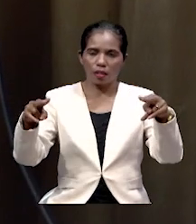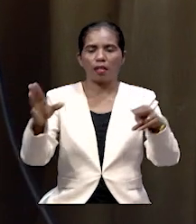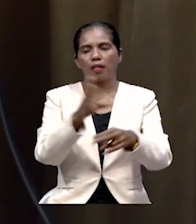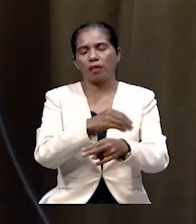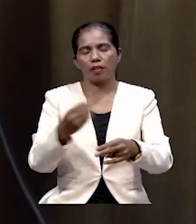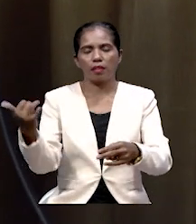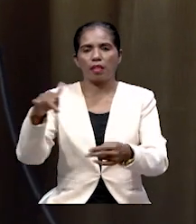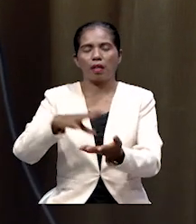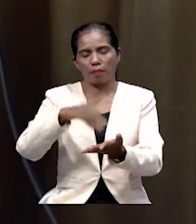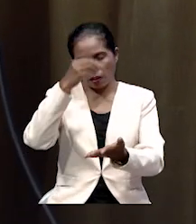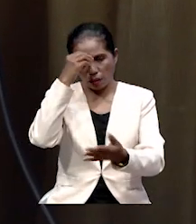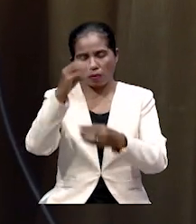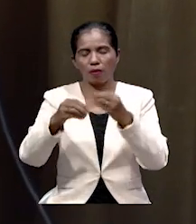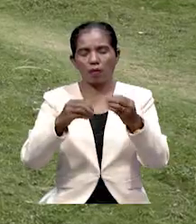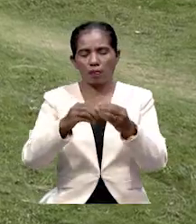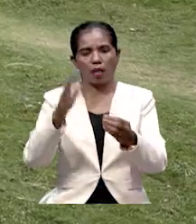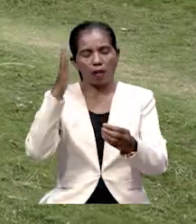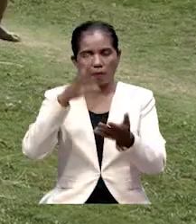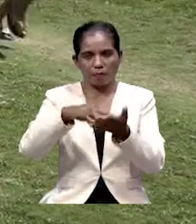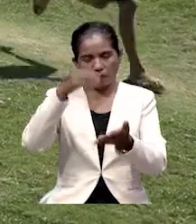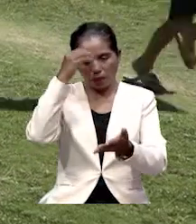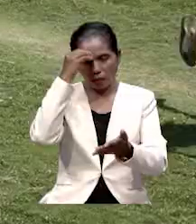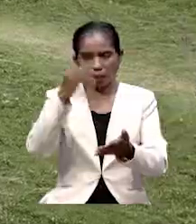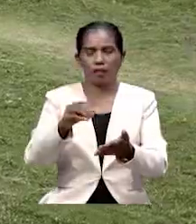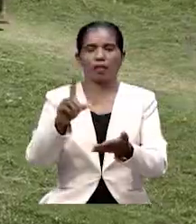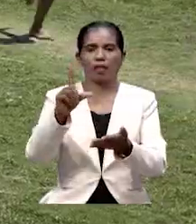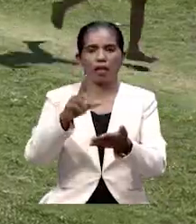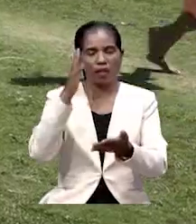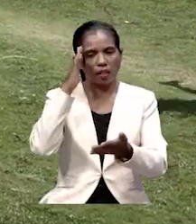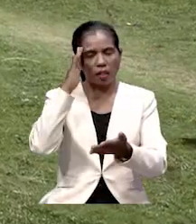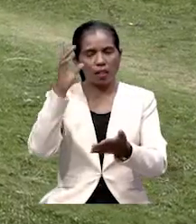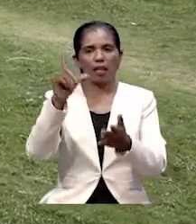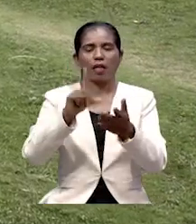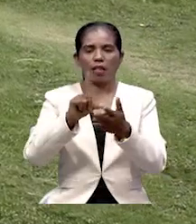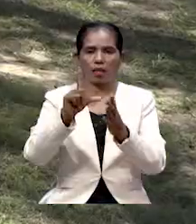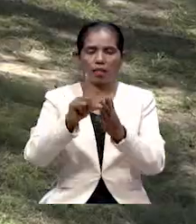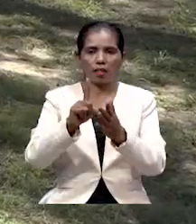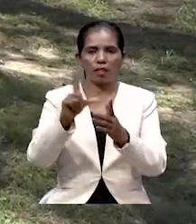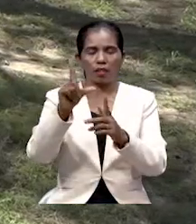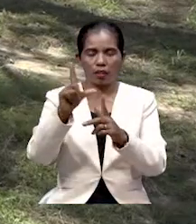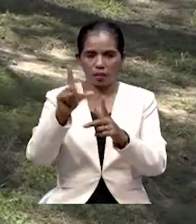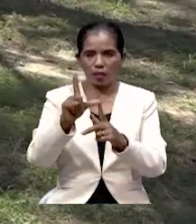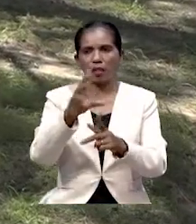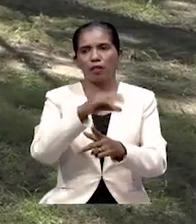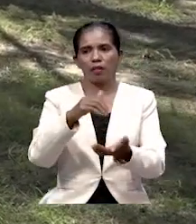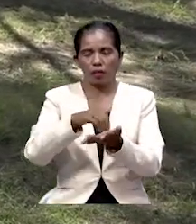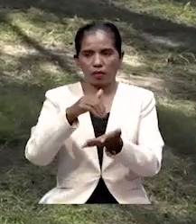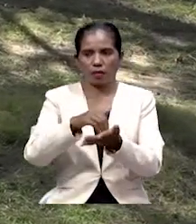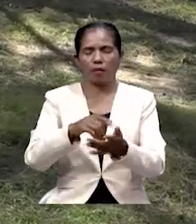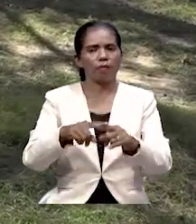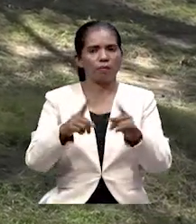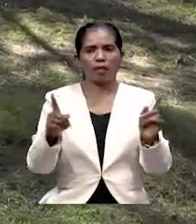tan wain sa kuinese letra sira labarik kuan sira kuinese letra sira bele istuda dahi wain. Mai be ida nela